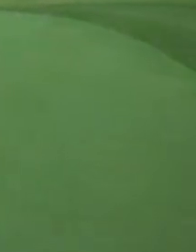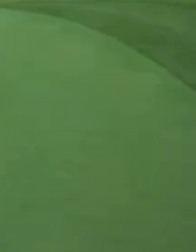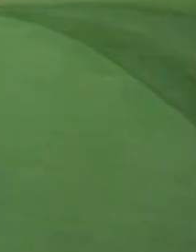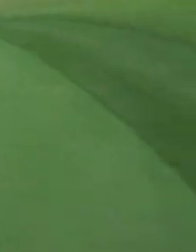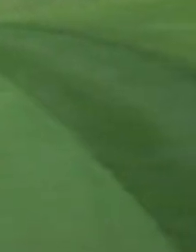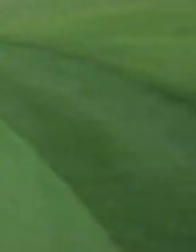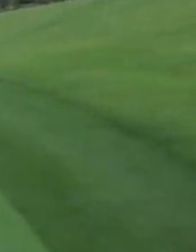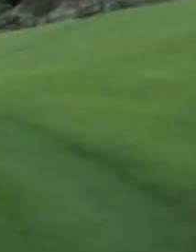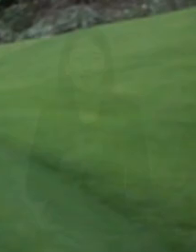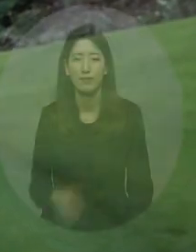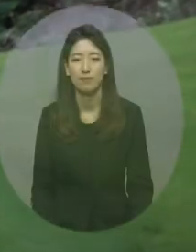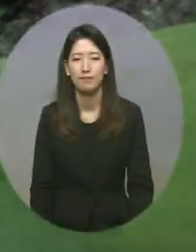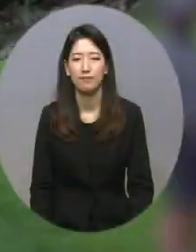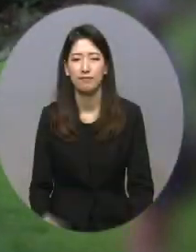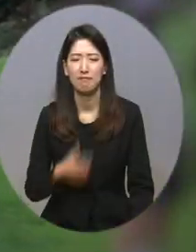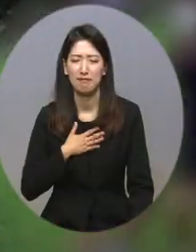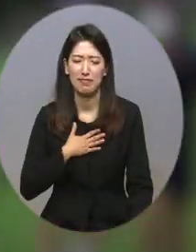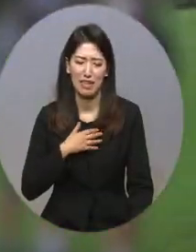졌어.